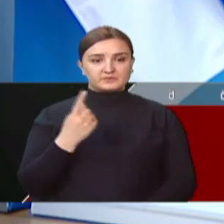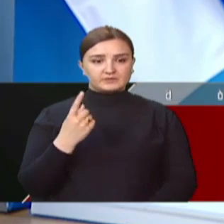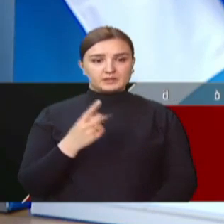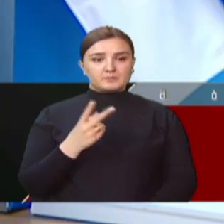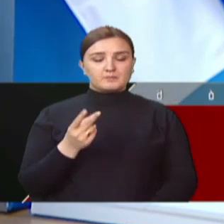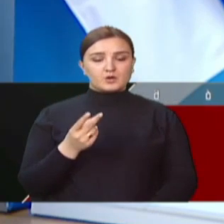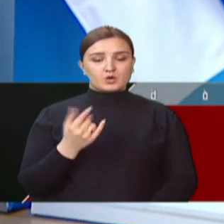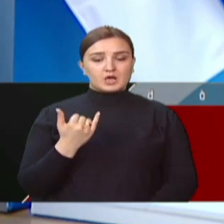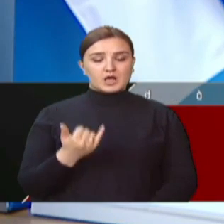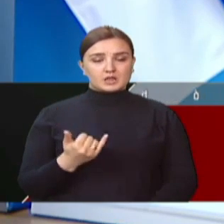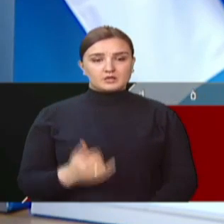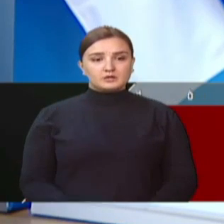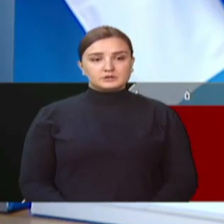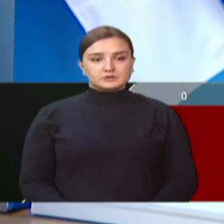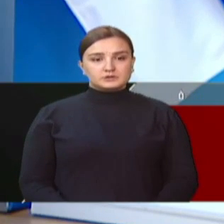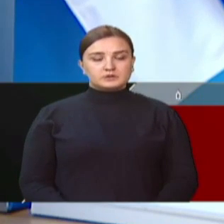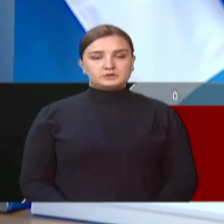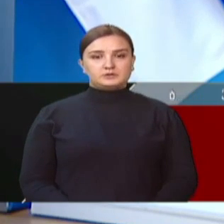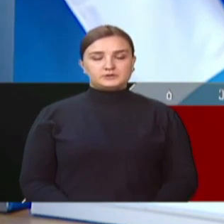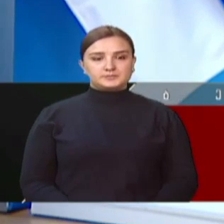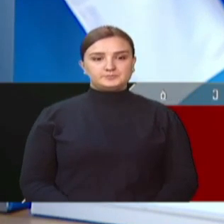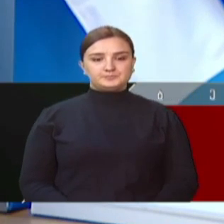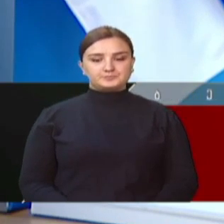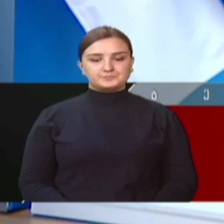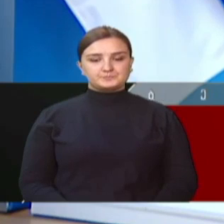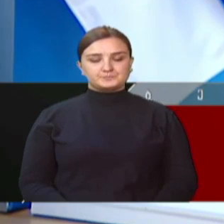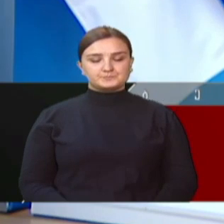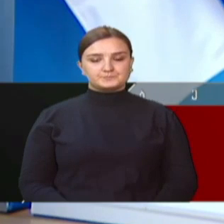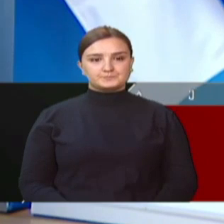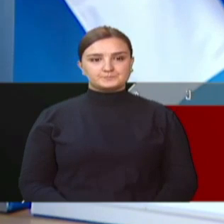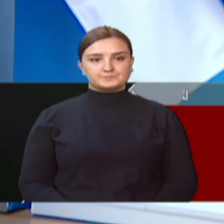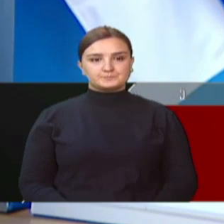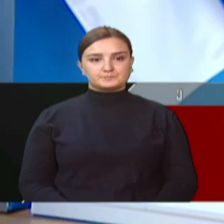შეეხება ახლანდელ დემარშს, რა თქმა უნდა,